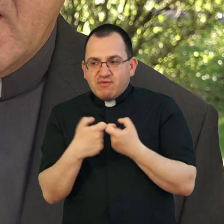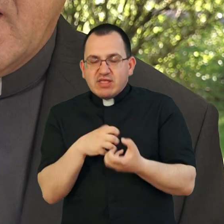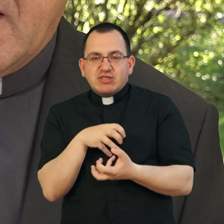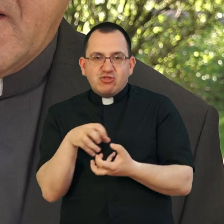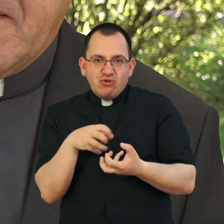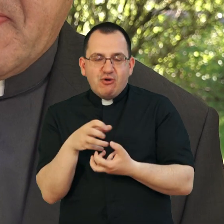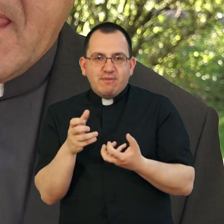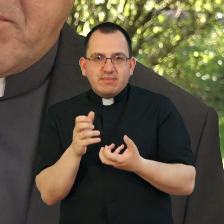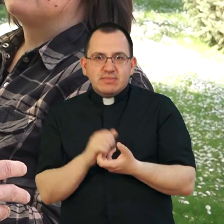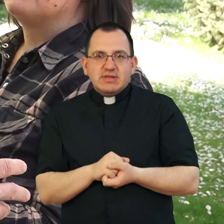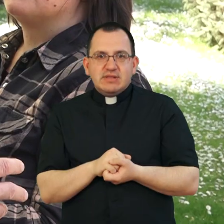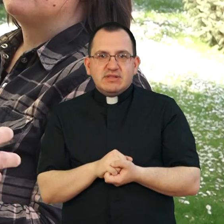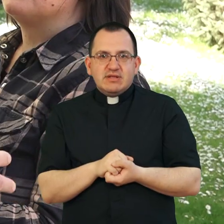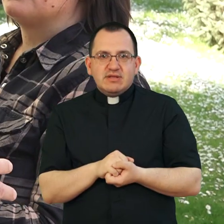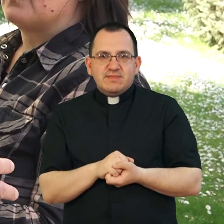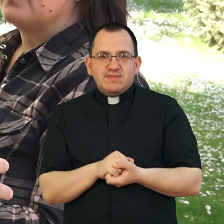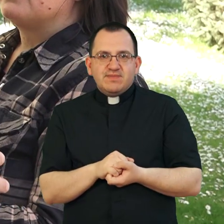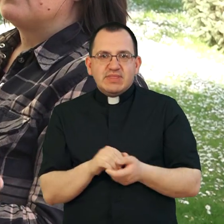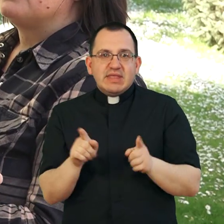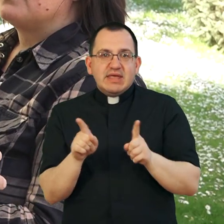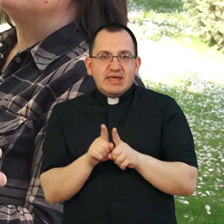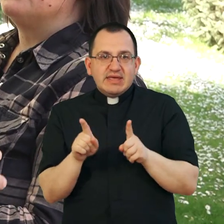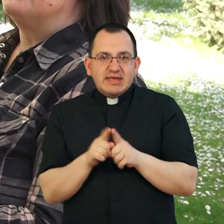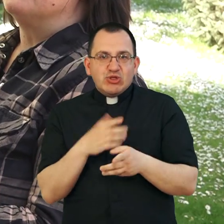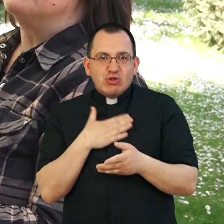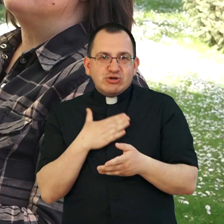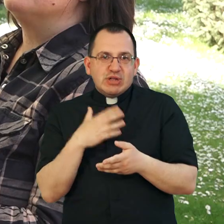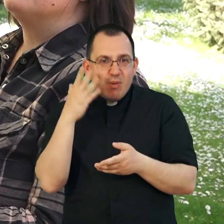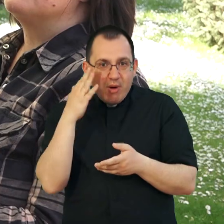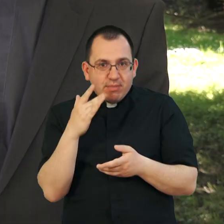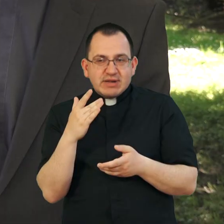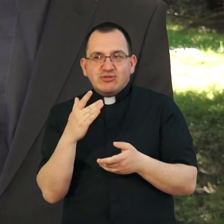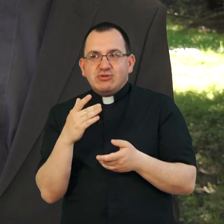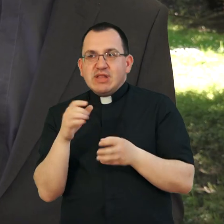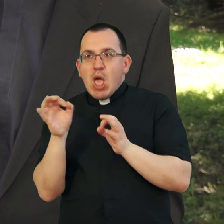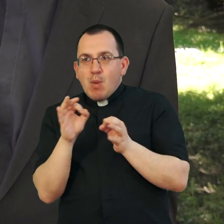naglaskom na brigu za starije osobe, za djedove i bake.